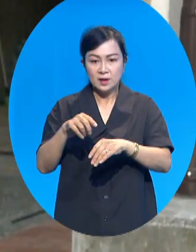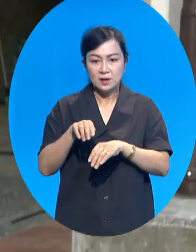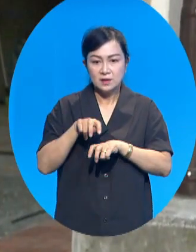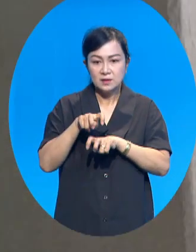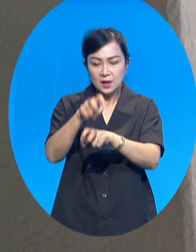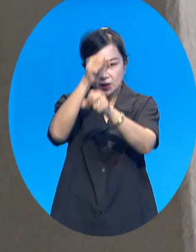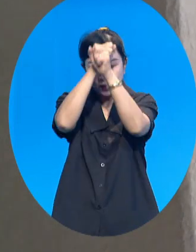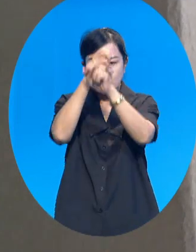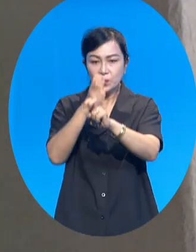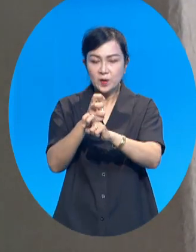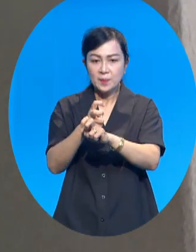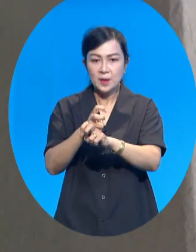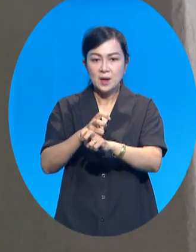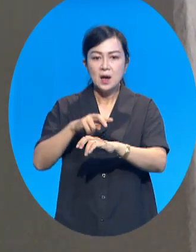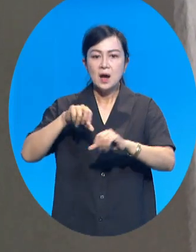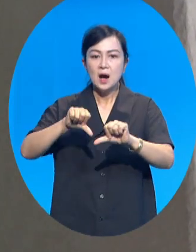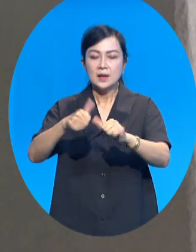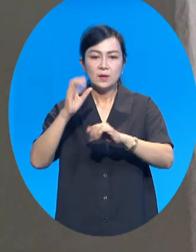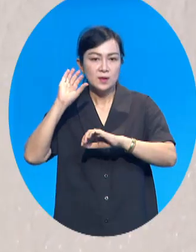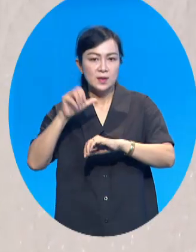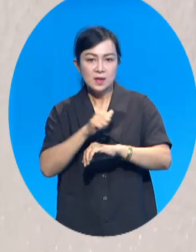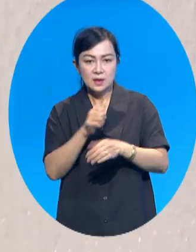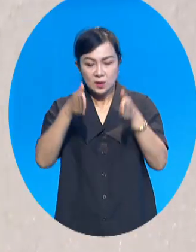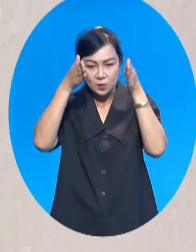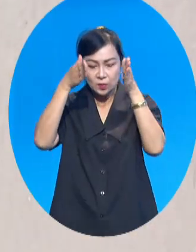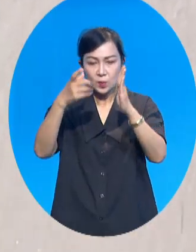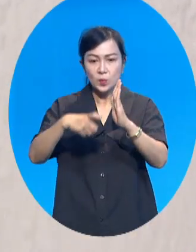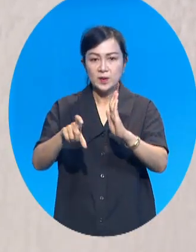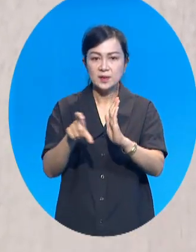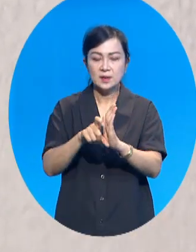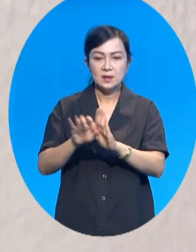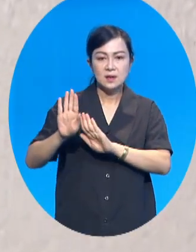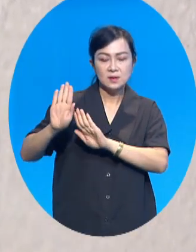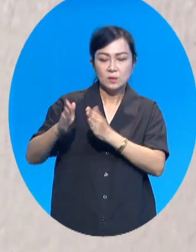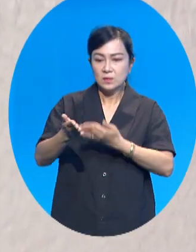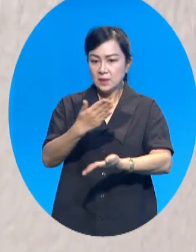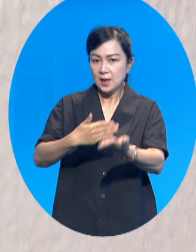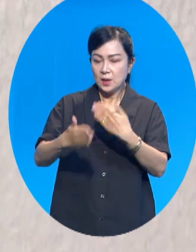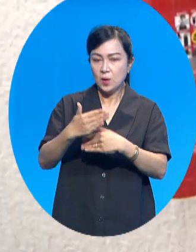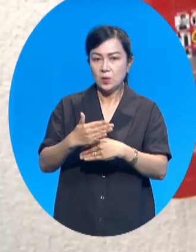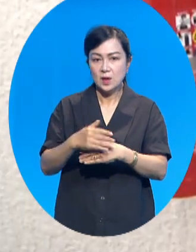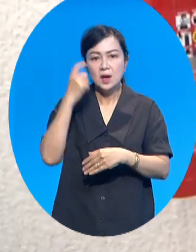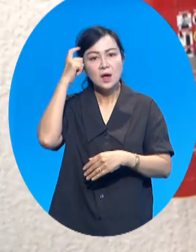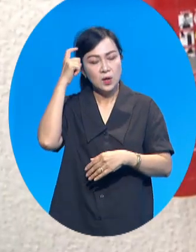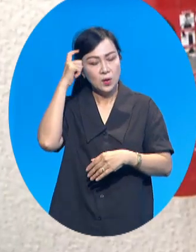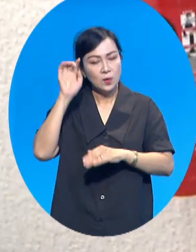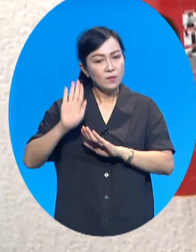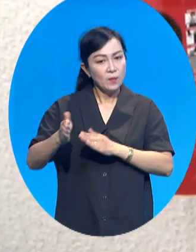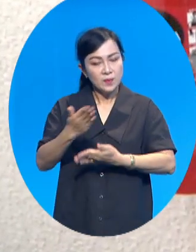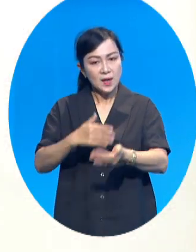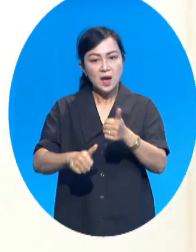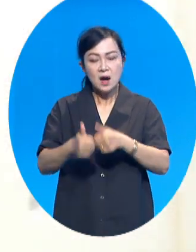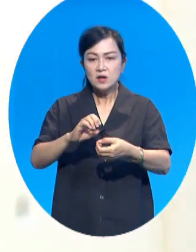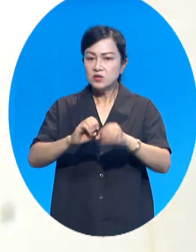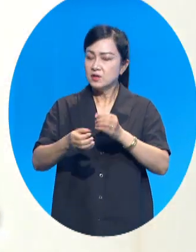và ở bất kỳ nơi nào trên thế giới người dân luôn phải tuân thủ nghiêm ngặt những quy định về phòng chống cháy nổ họ hiểu rằng phòng cháy hơn